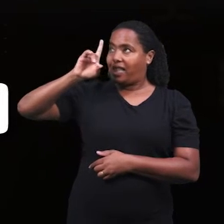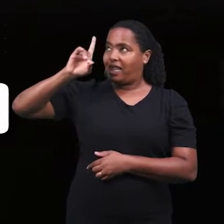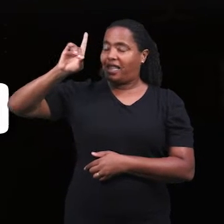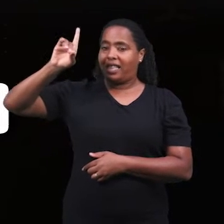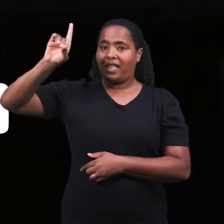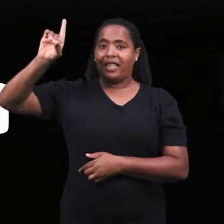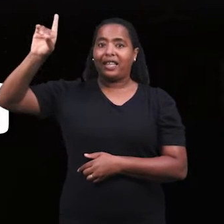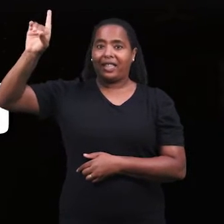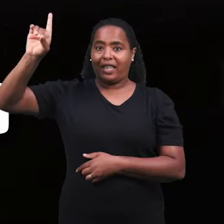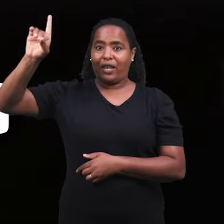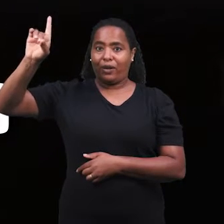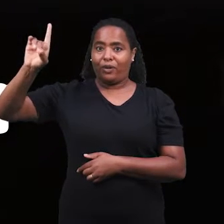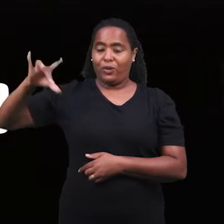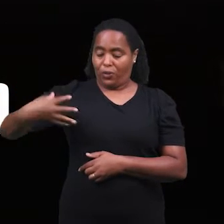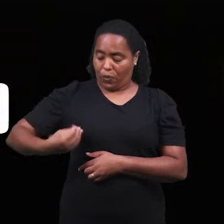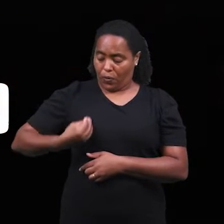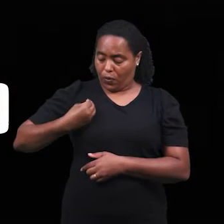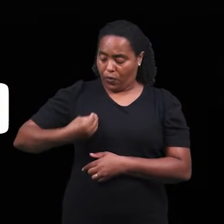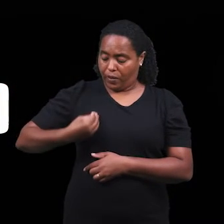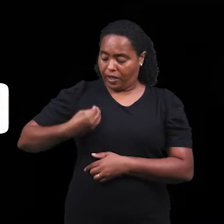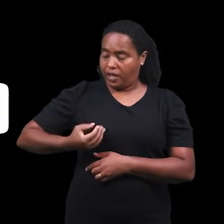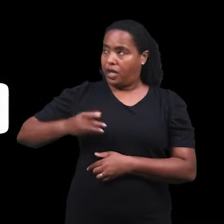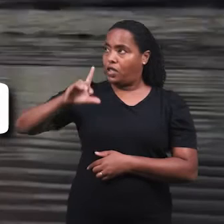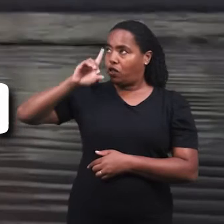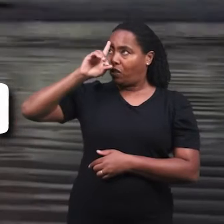Он Омега.